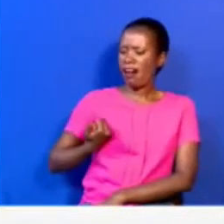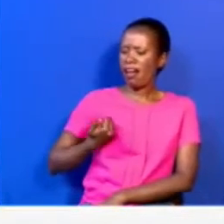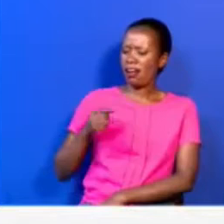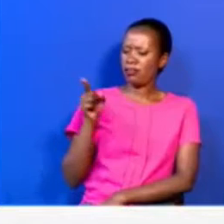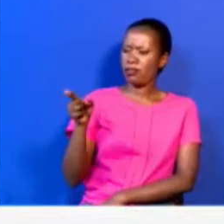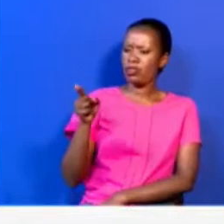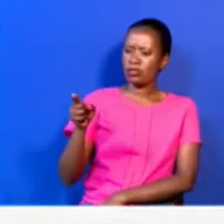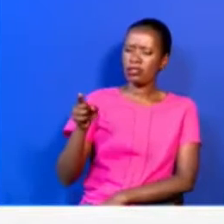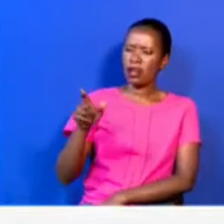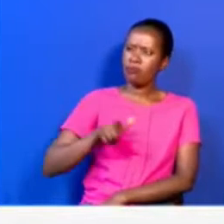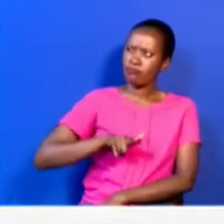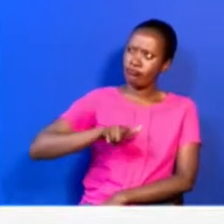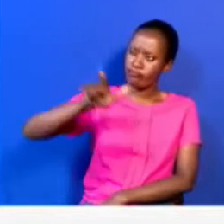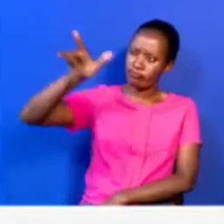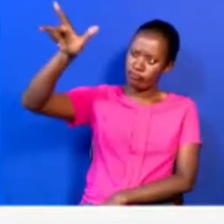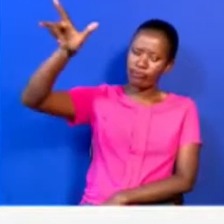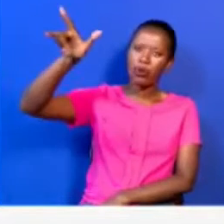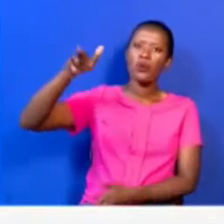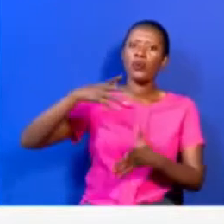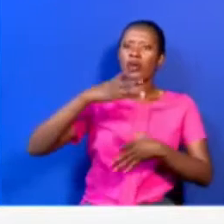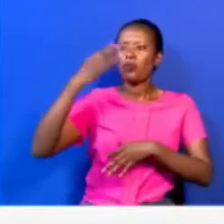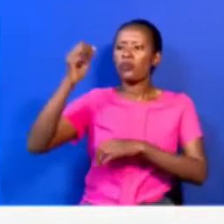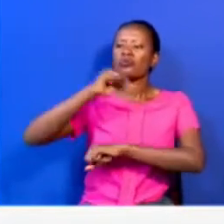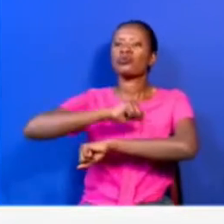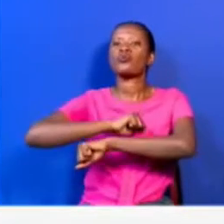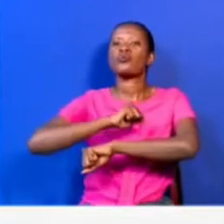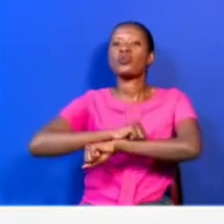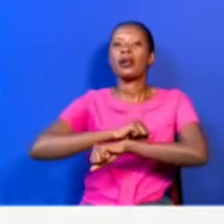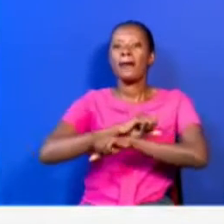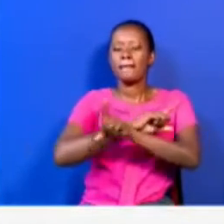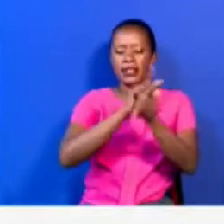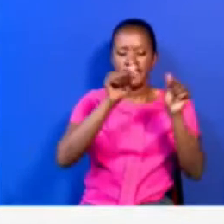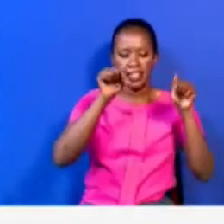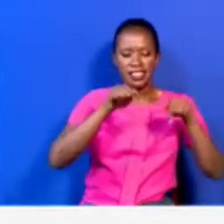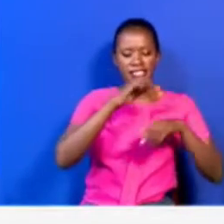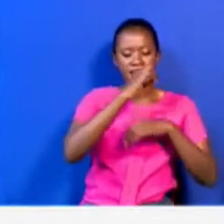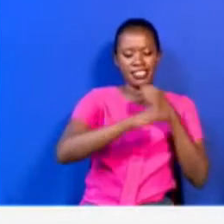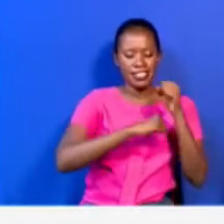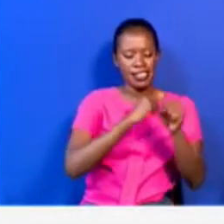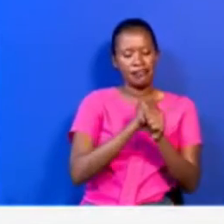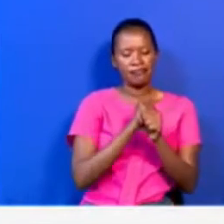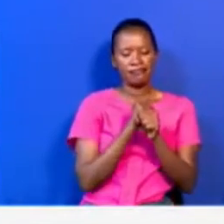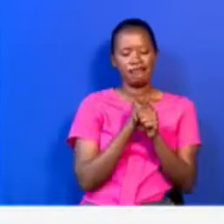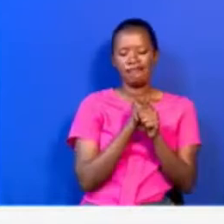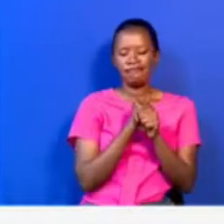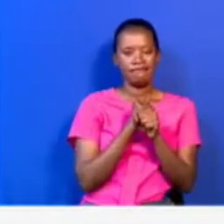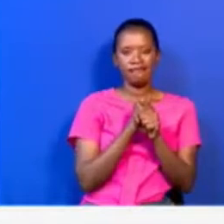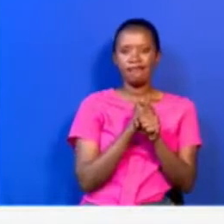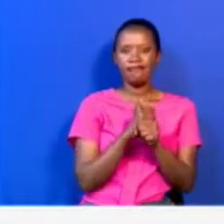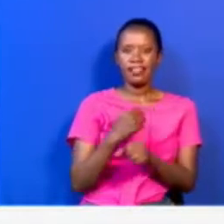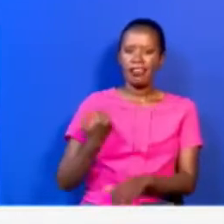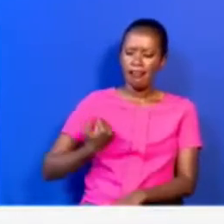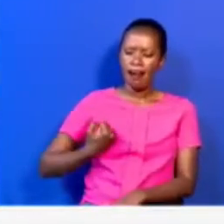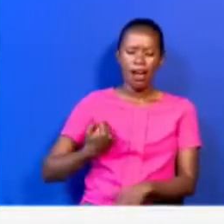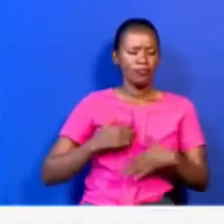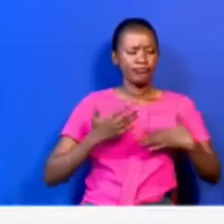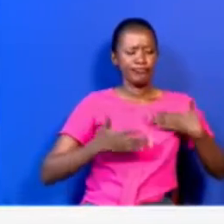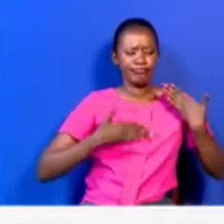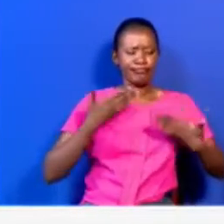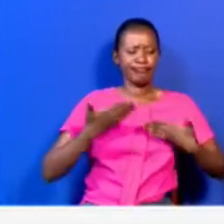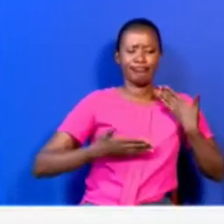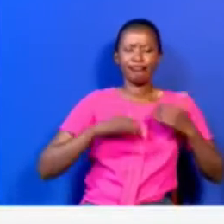ambaye nimemkatia tikiti ya ndege tunaenda. Lakini mwaka huu kwa upande wake Lisa alionyesha furaha nyingi kutokana na msaada